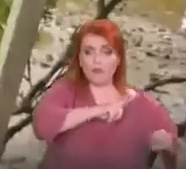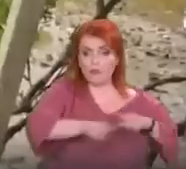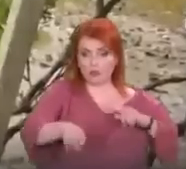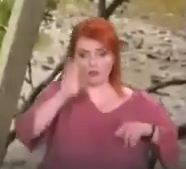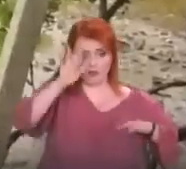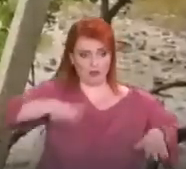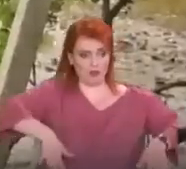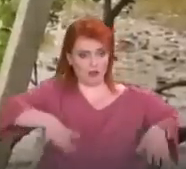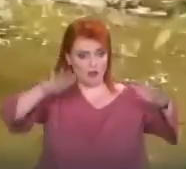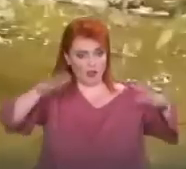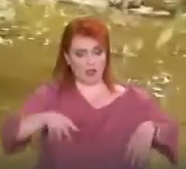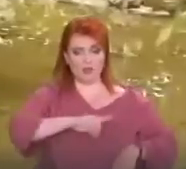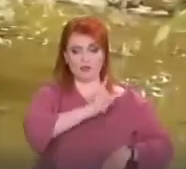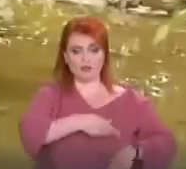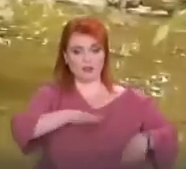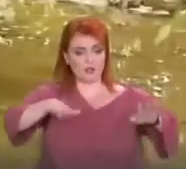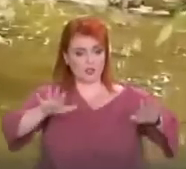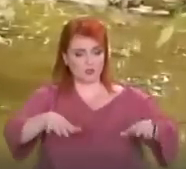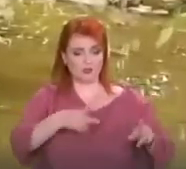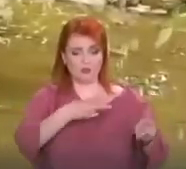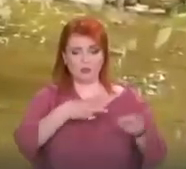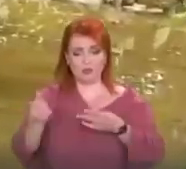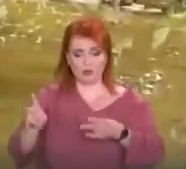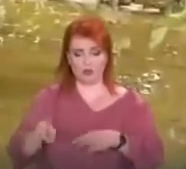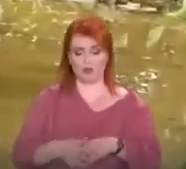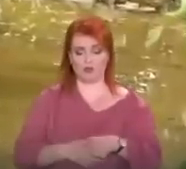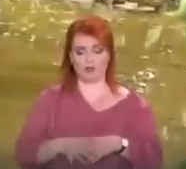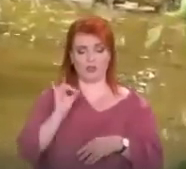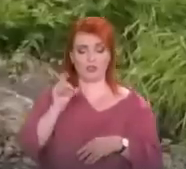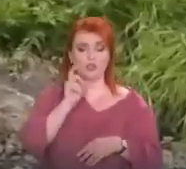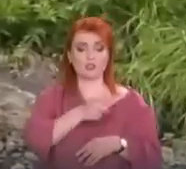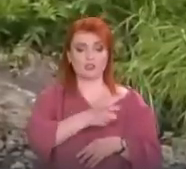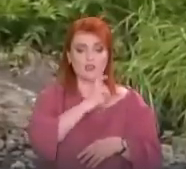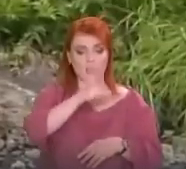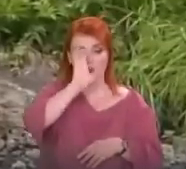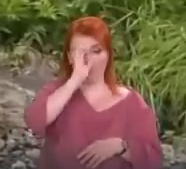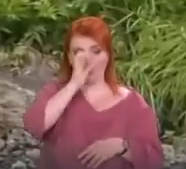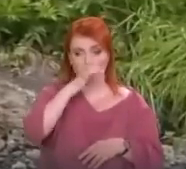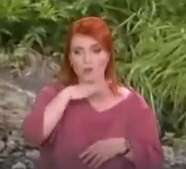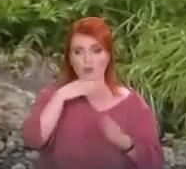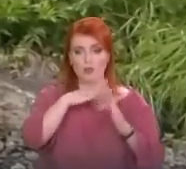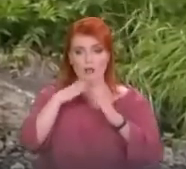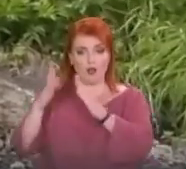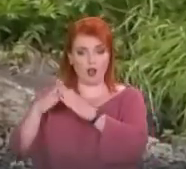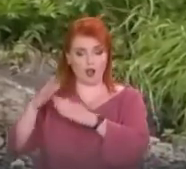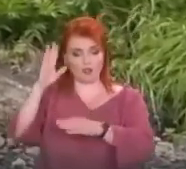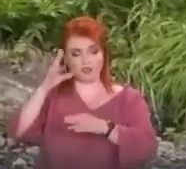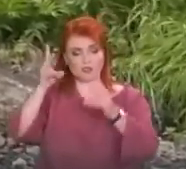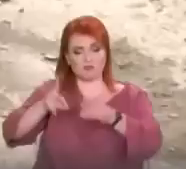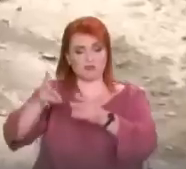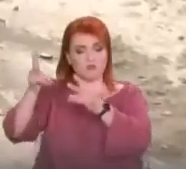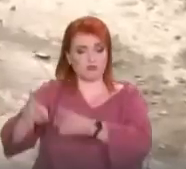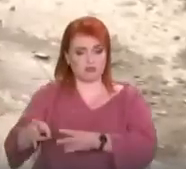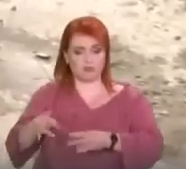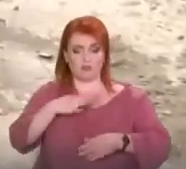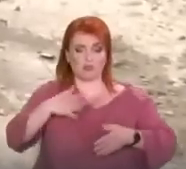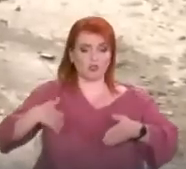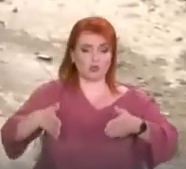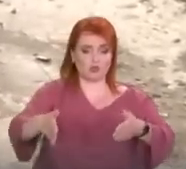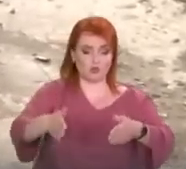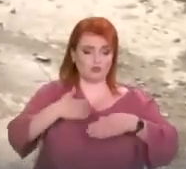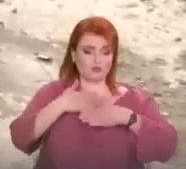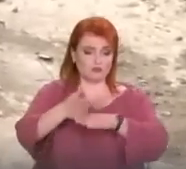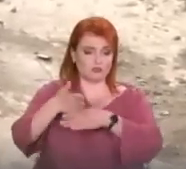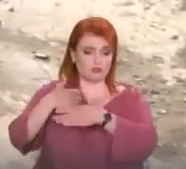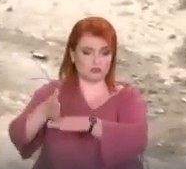crescut. Ploile torențiale au provocat pagube și în nordul Bulgariei. Zeci de case au fost inundate, iar mai multe străzi au fost distruse